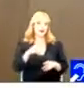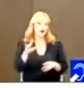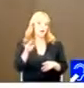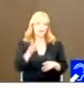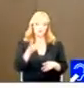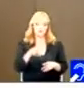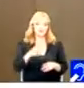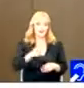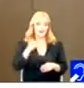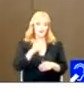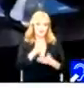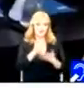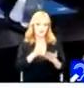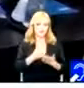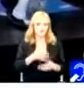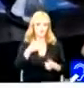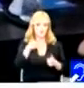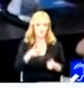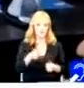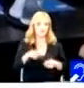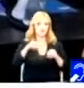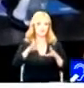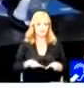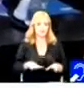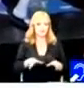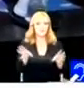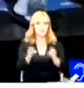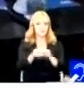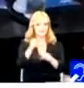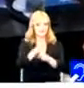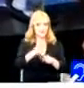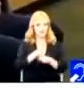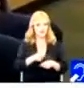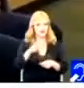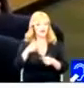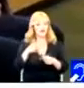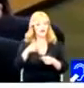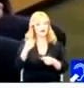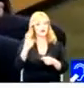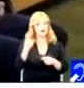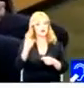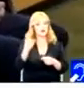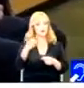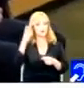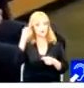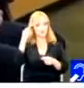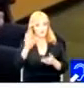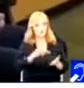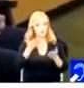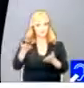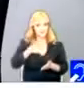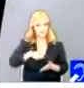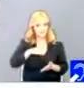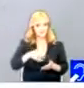de acest lucru, șeful executivului de la Chișinău l-a invitat pe premierul georgian să vină în Republica Moldova de ziua vinului. Chișinăul mizează